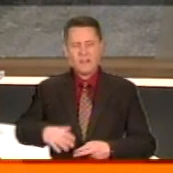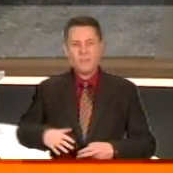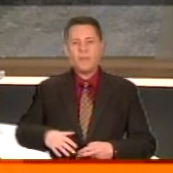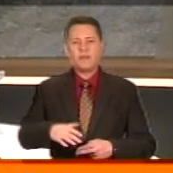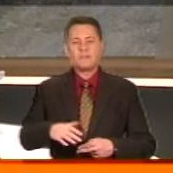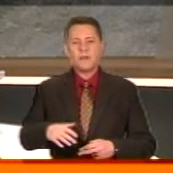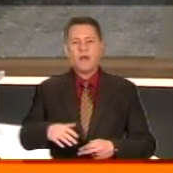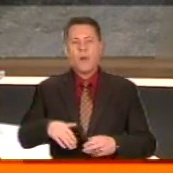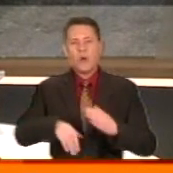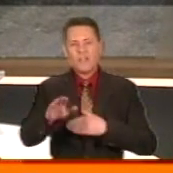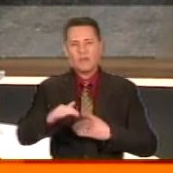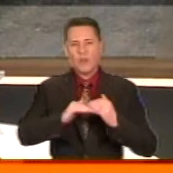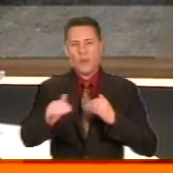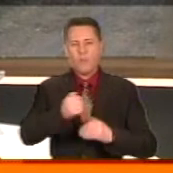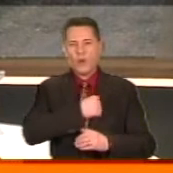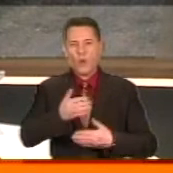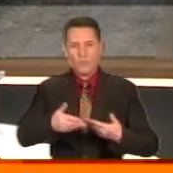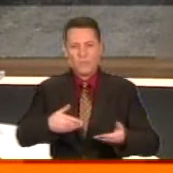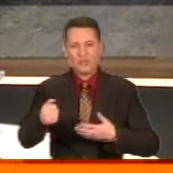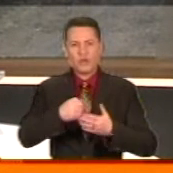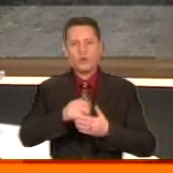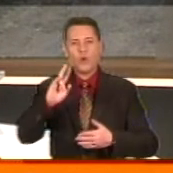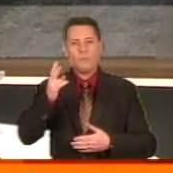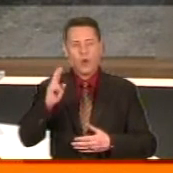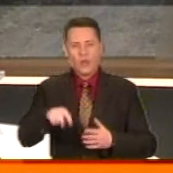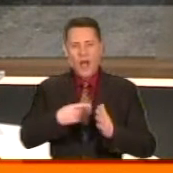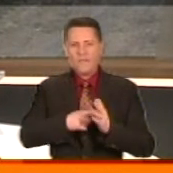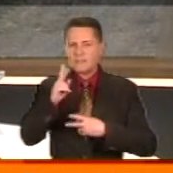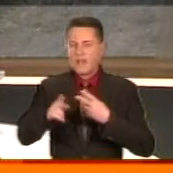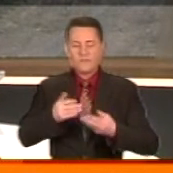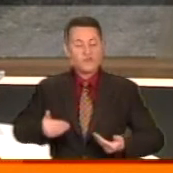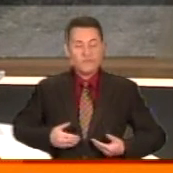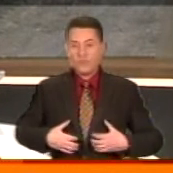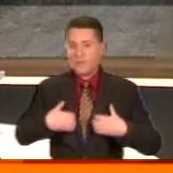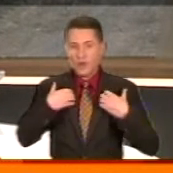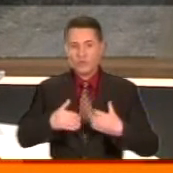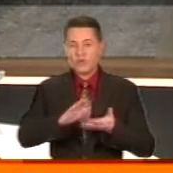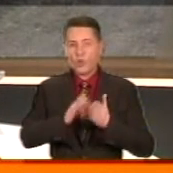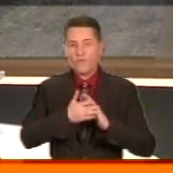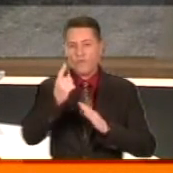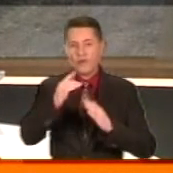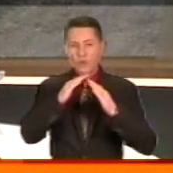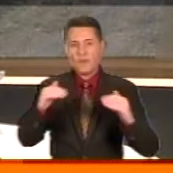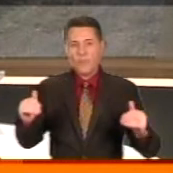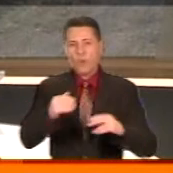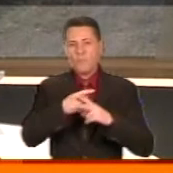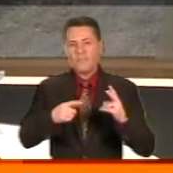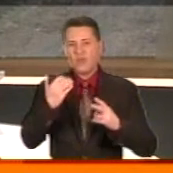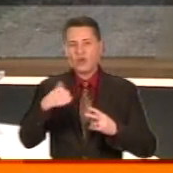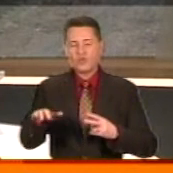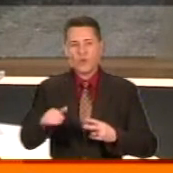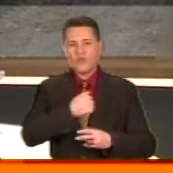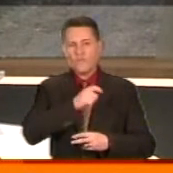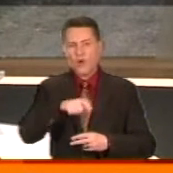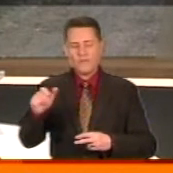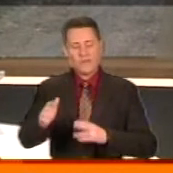полігон «Широкий лан» і пішки пішли до Миколаєва. Скаржаться, живуть в нелюдських умовах. В одному наметі тулиться 150 вояків, сплять